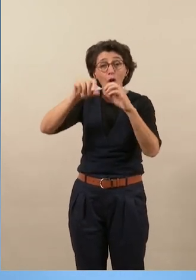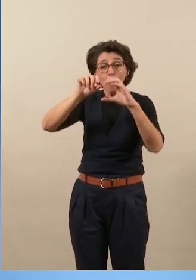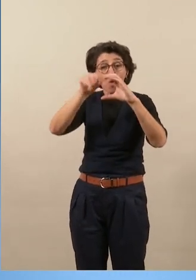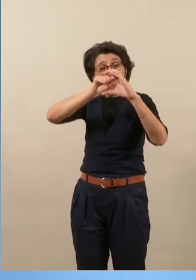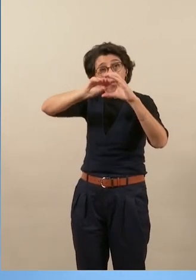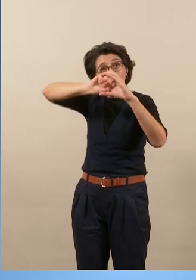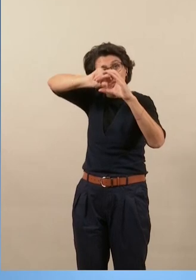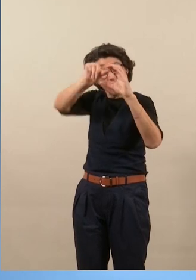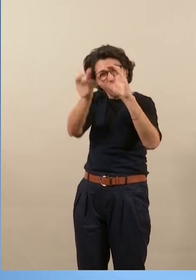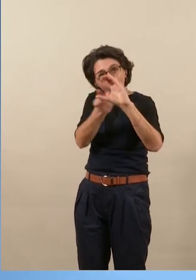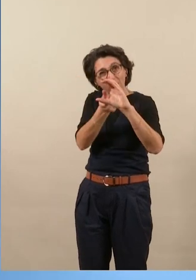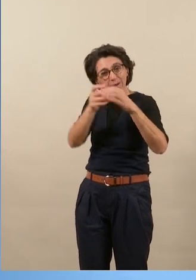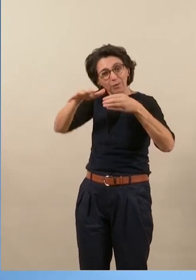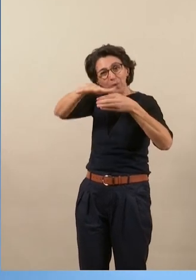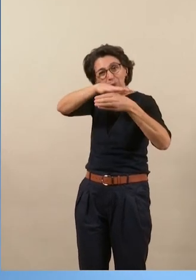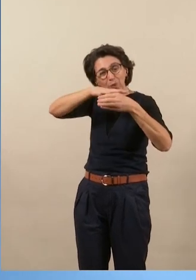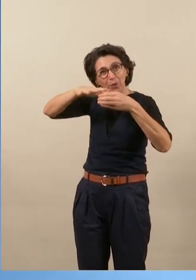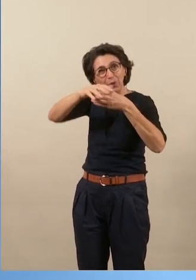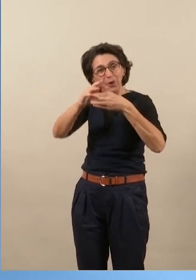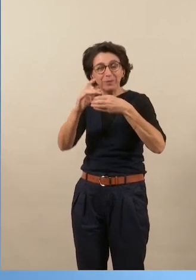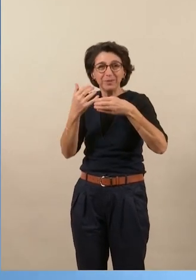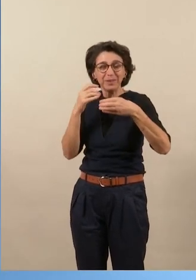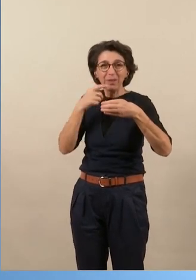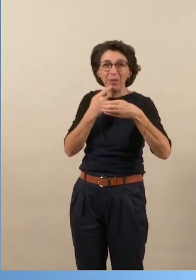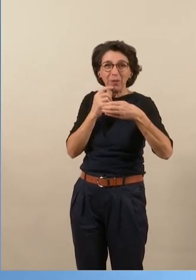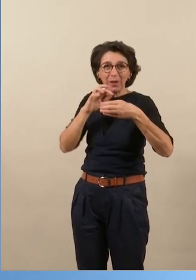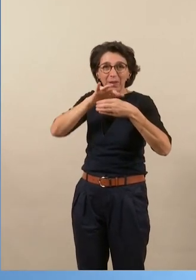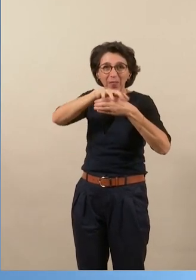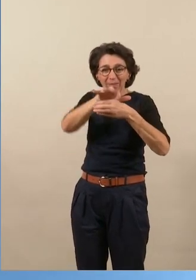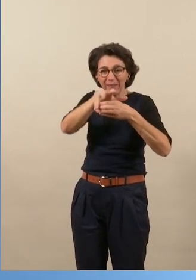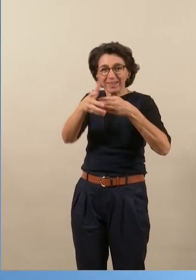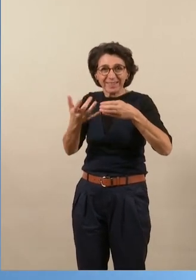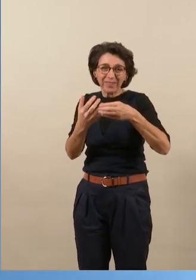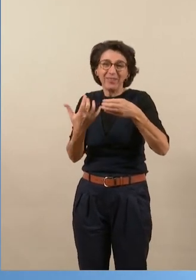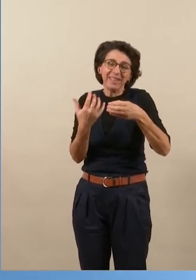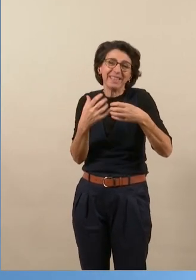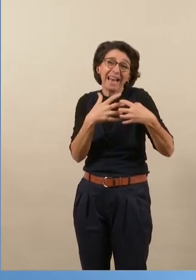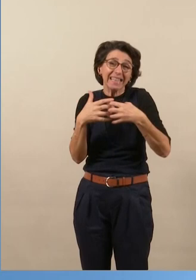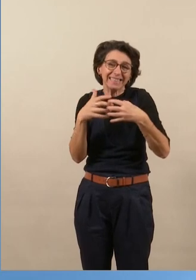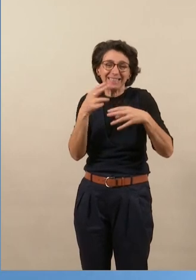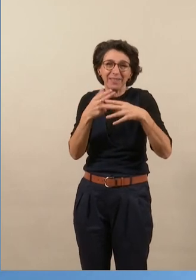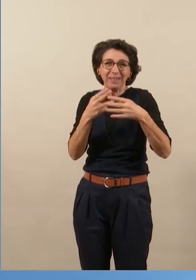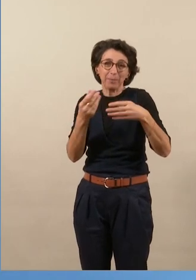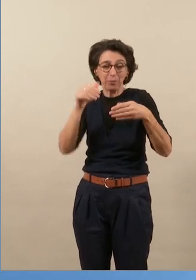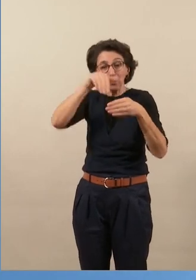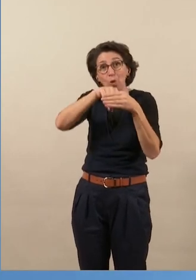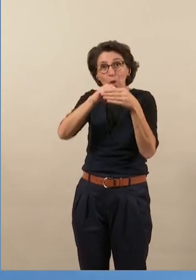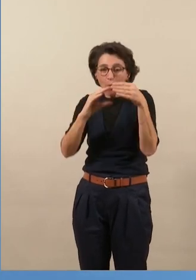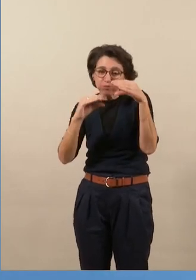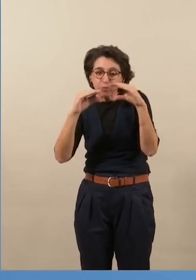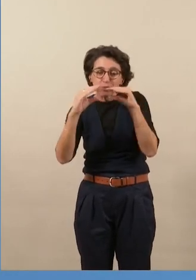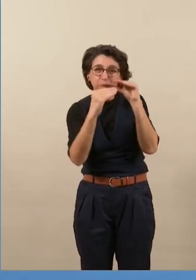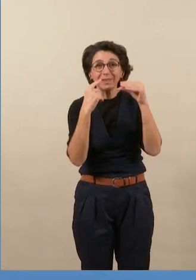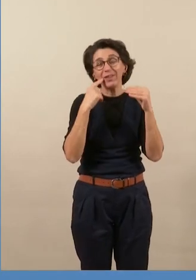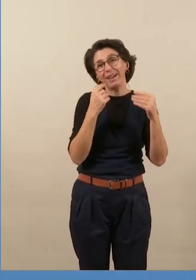glaçage et parfois fourré en bref il s'agit souvent d'un gâteau sucré un petit plaisir pour le goûter après une journée